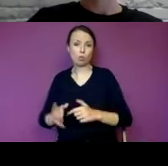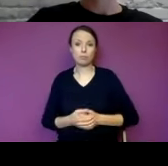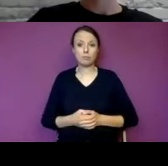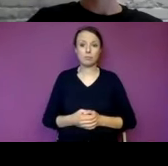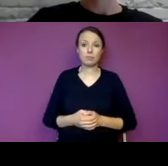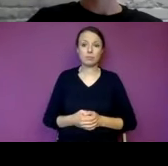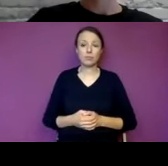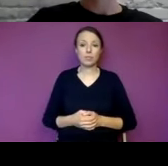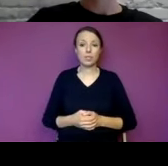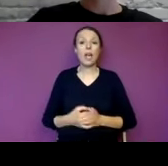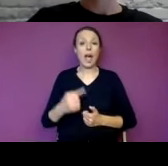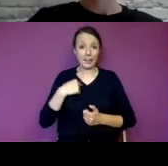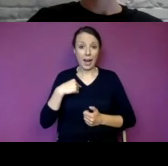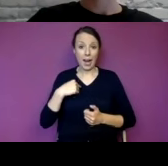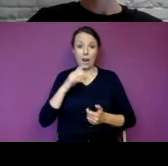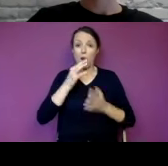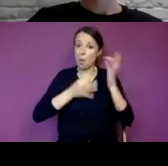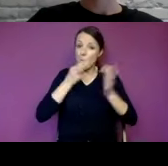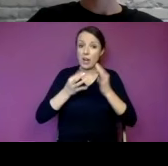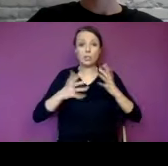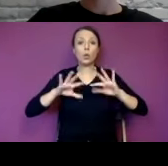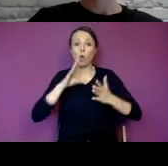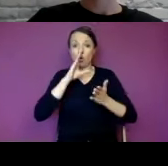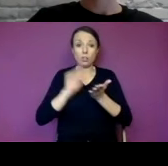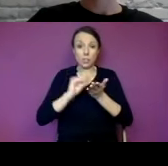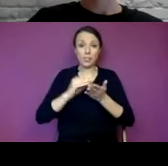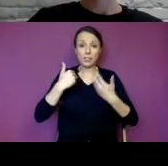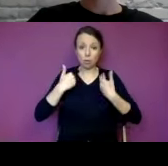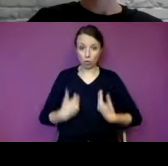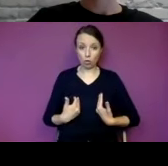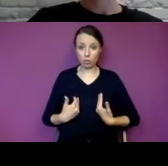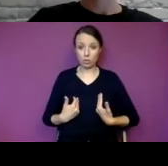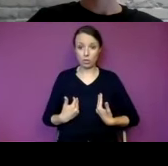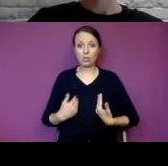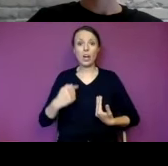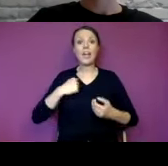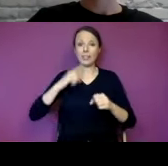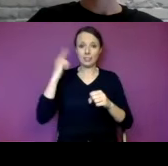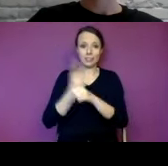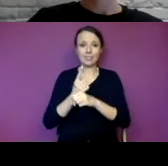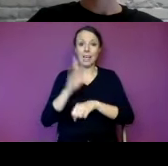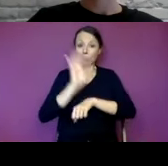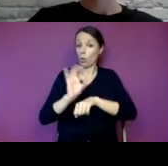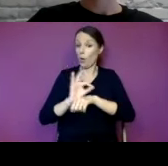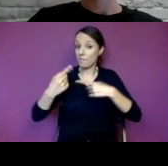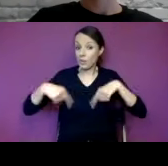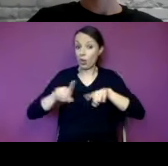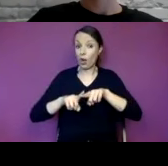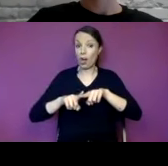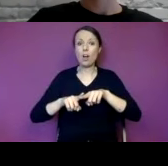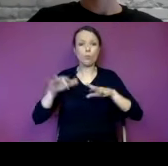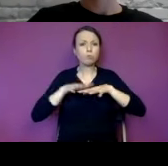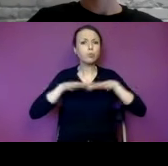perspektywą osoby, która zdecydowała się realizować akurat te projekty w